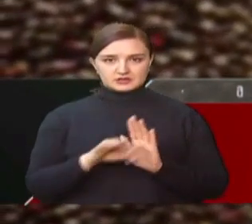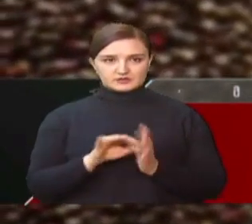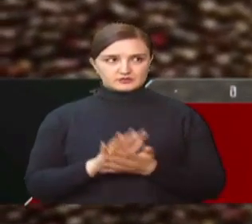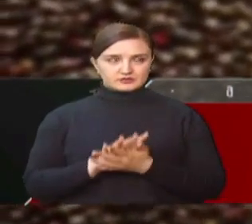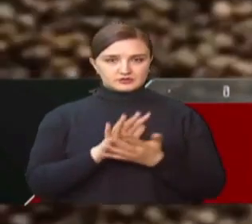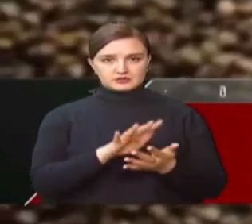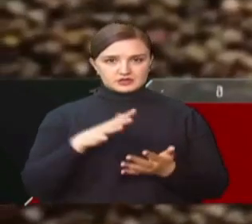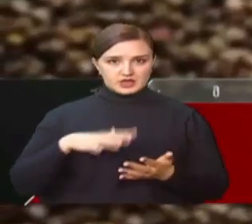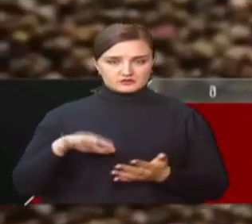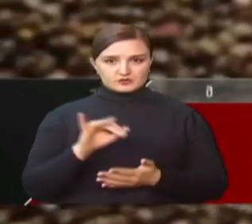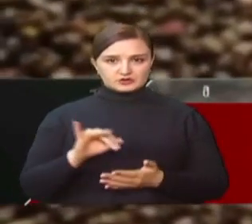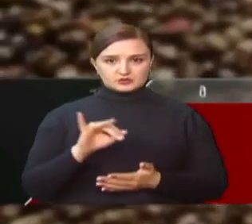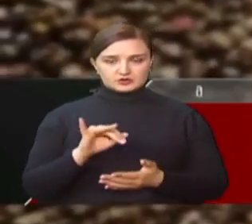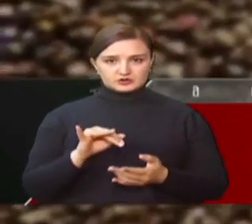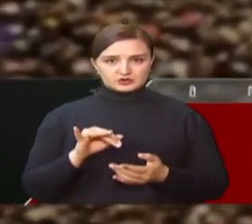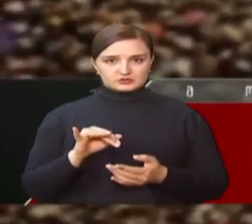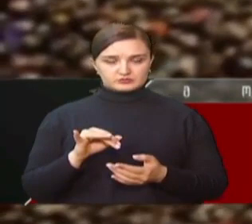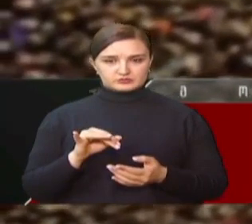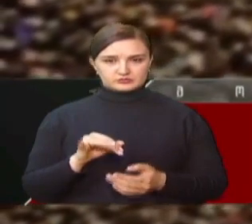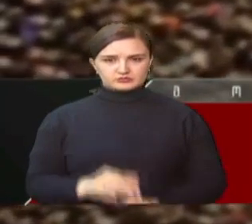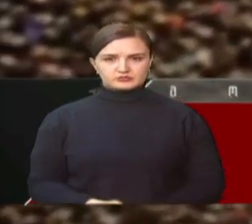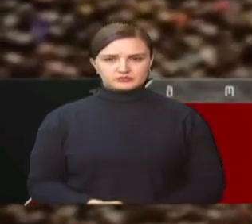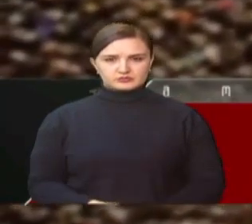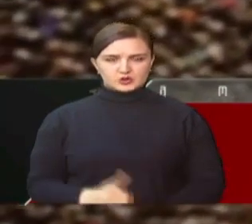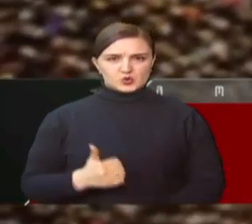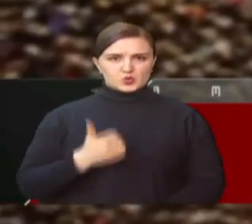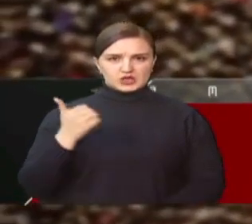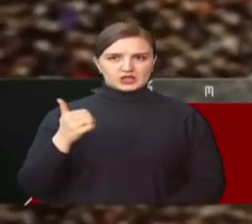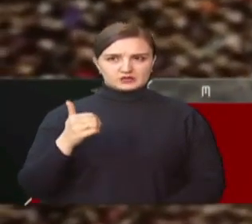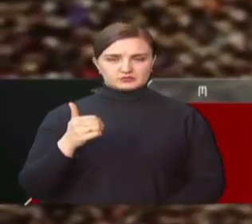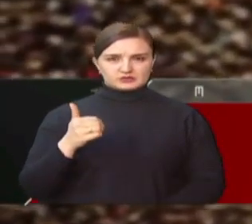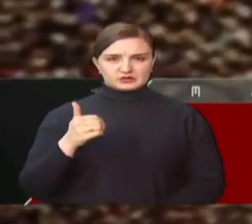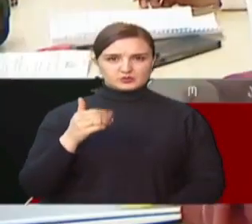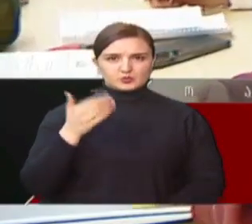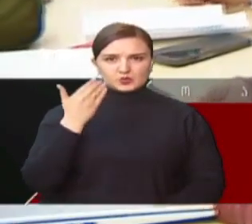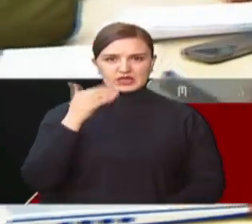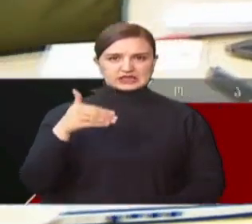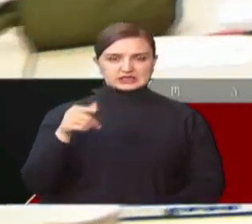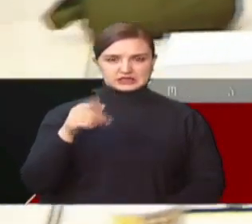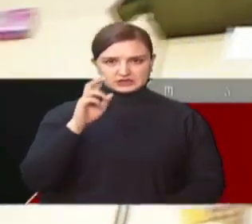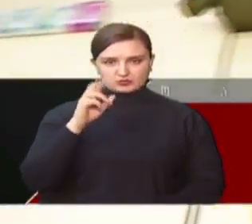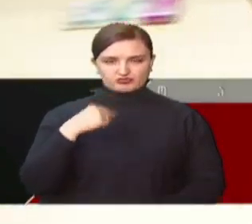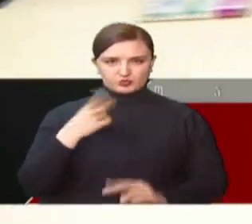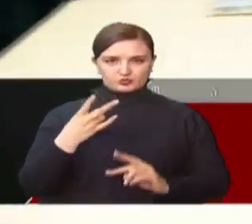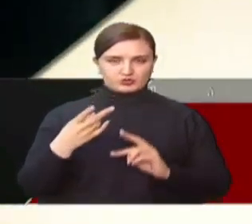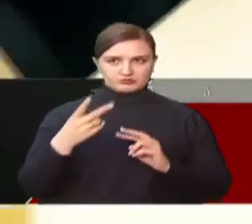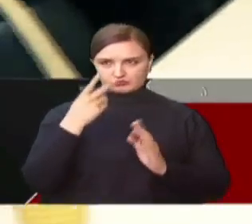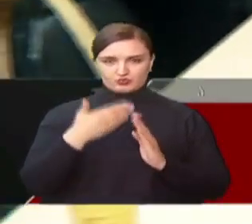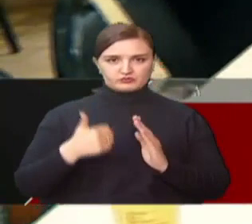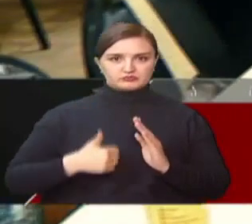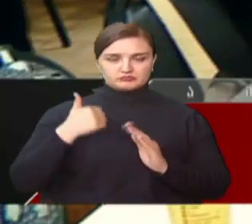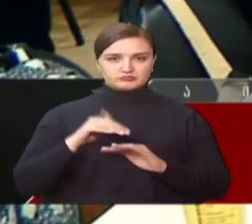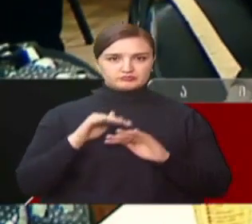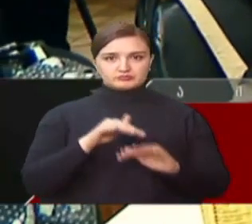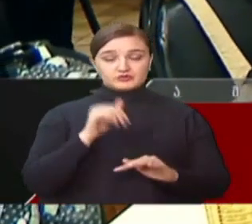საქართველოს ისტორიაში. Გავხდეთ ჩვენი უღირსი მთავრობის ღირსეული ჩამდაცვლებები. Როგორც ჩანს, ხვალინდელის სცენარის